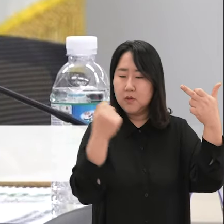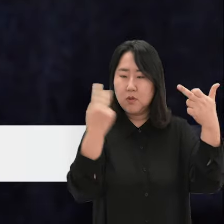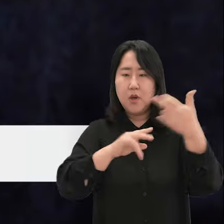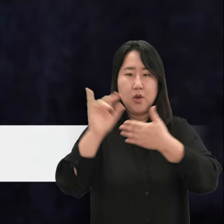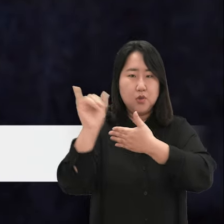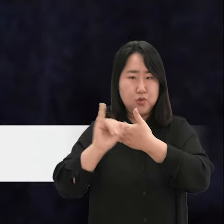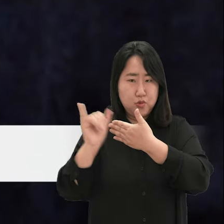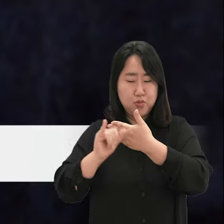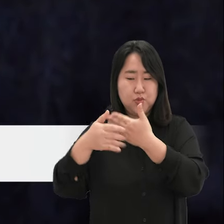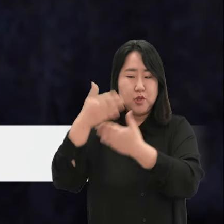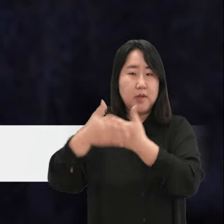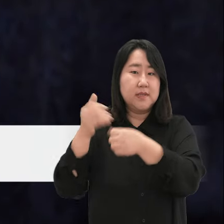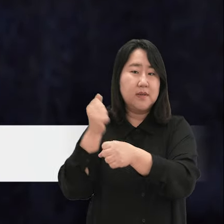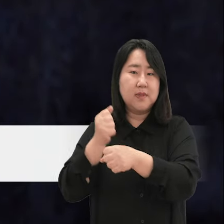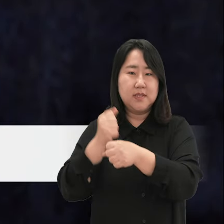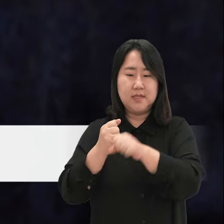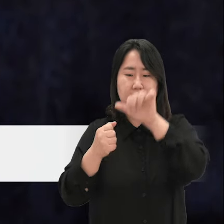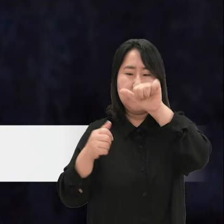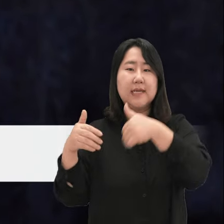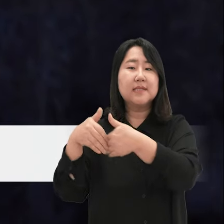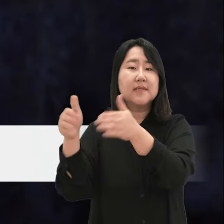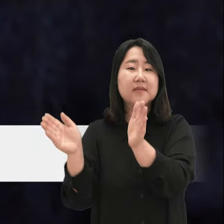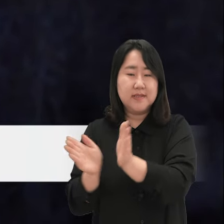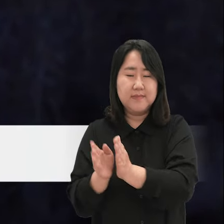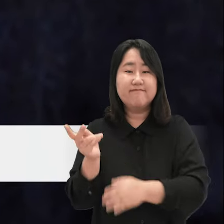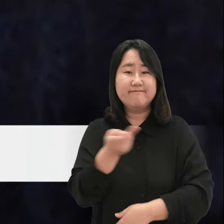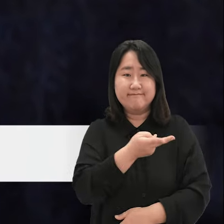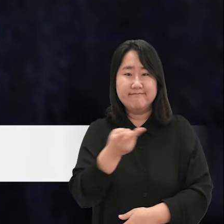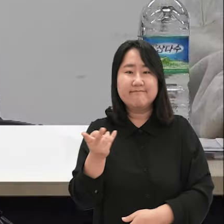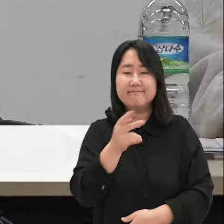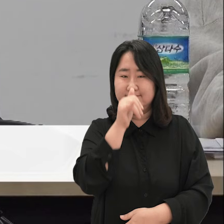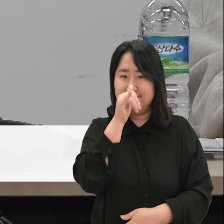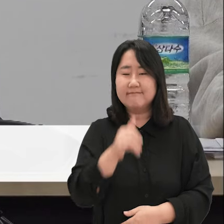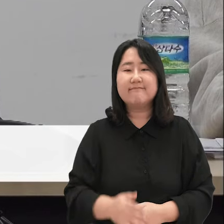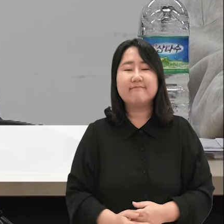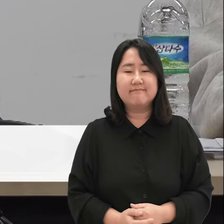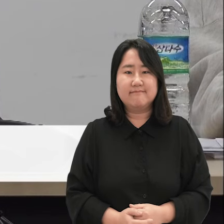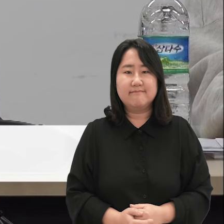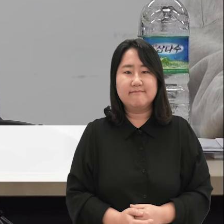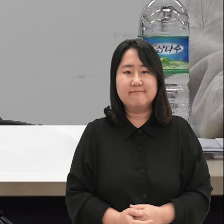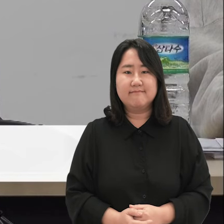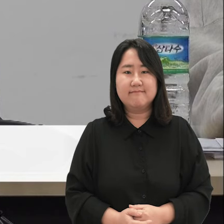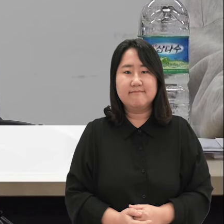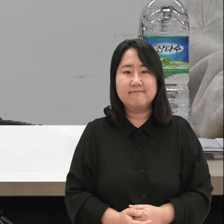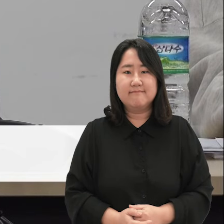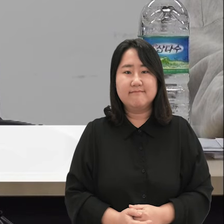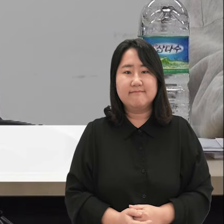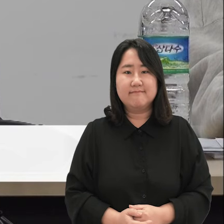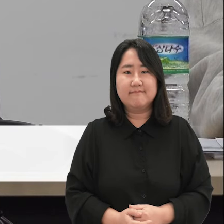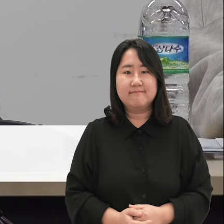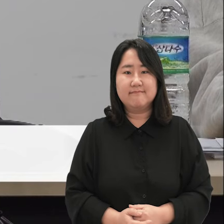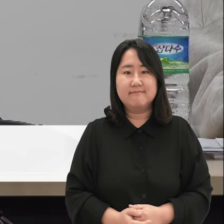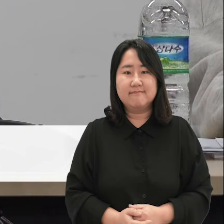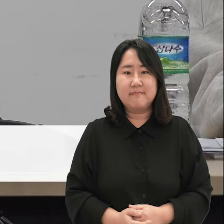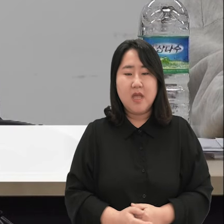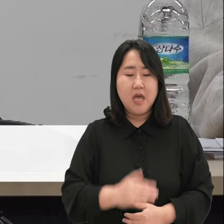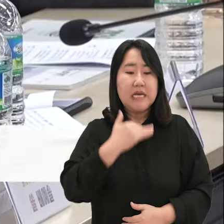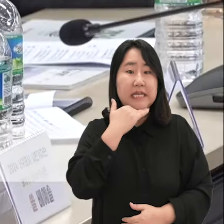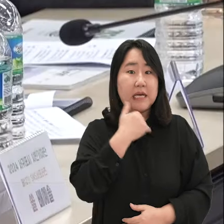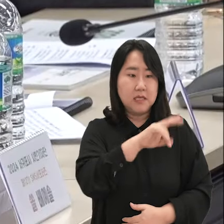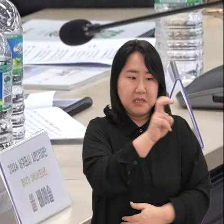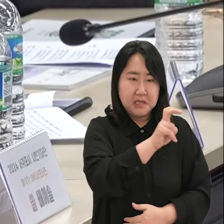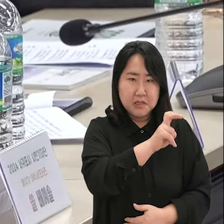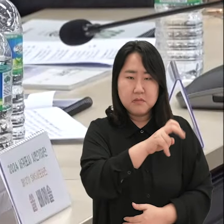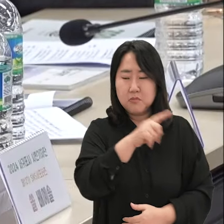유튜브를 주력으로 영상 콘텐츠 제작에 참여할 영상 크리에이터 다섯 개 팀으로 꾸려졌는데 20대부터